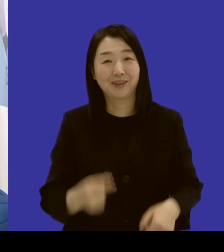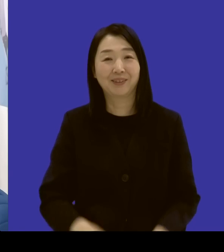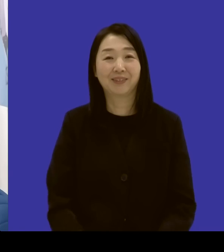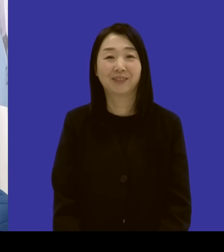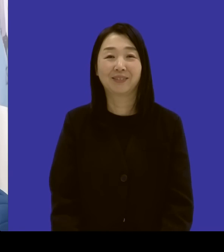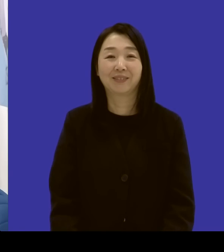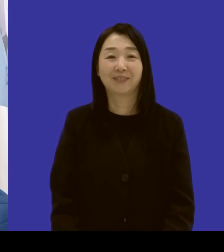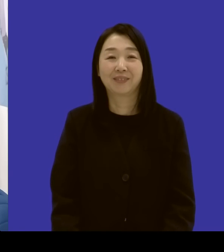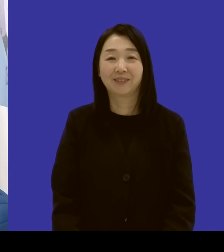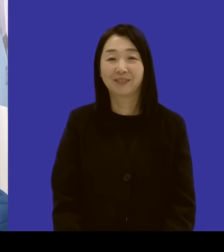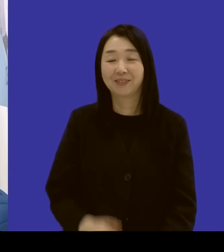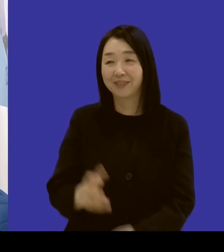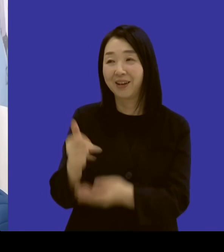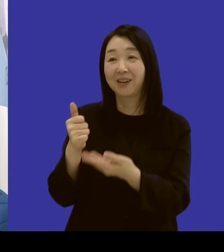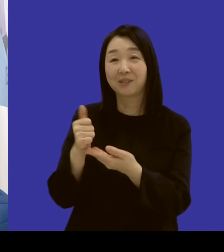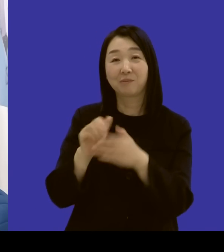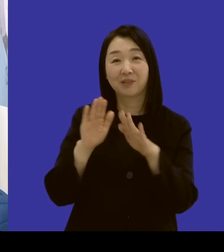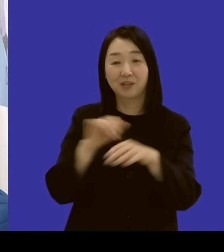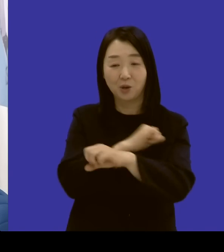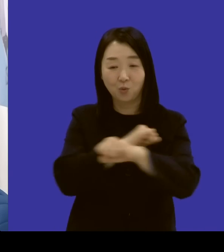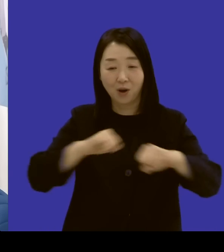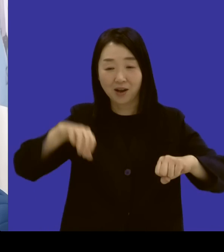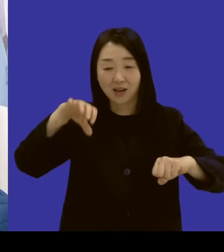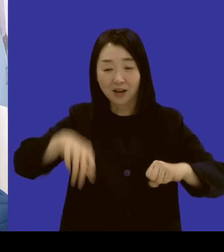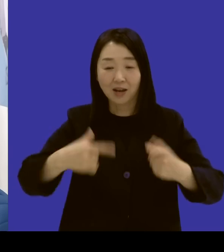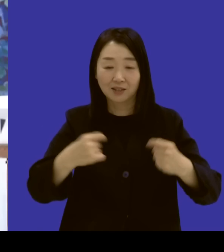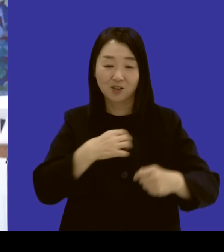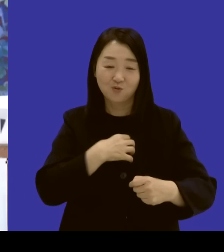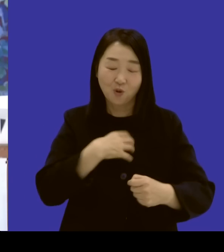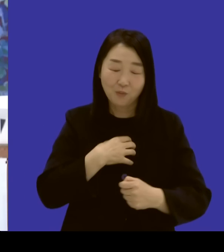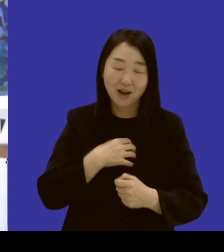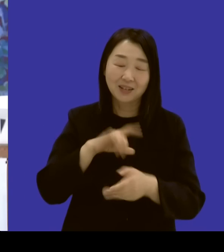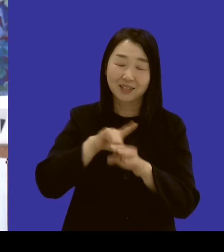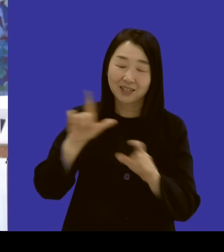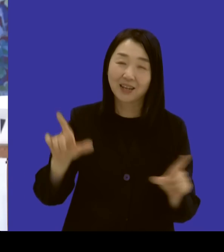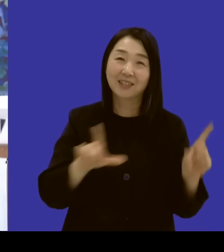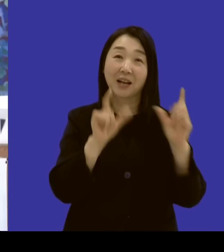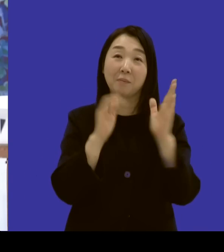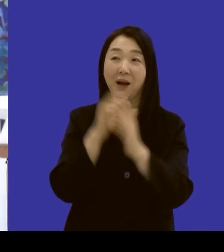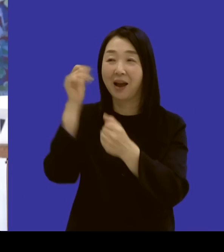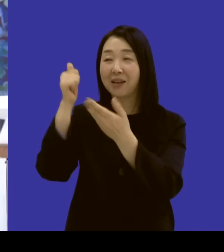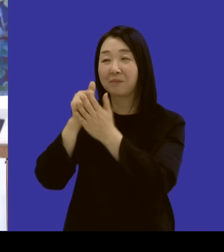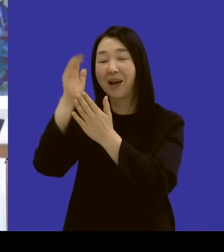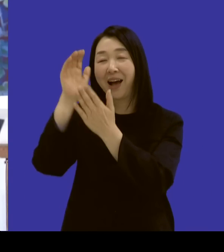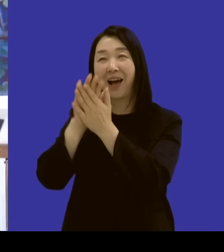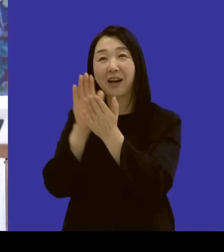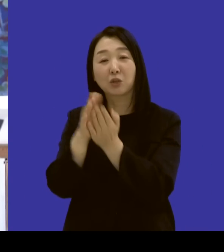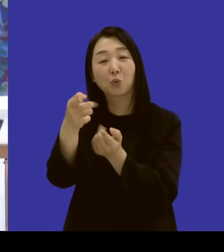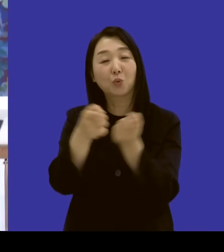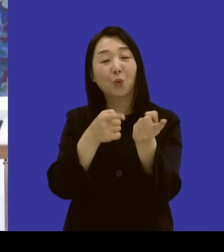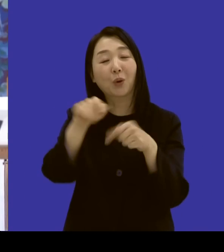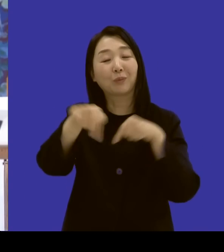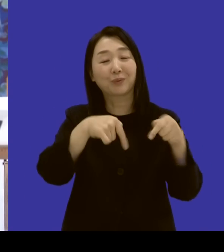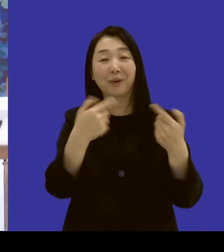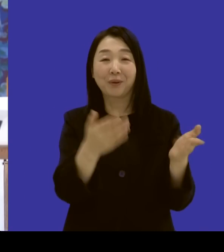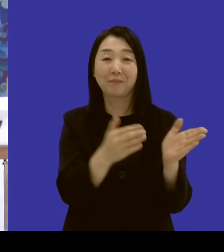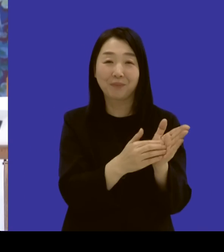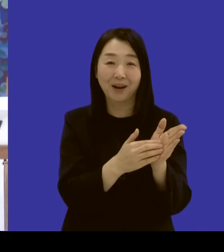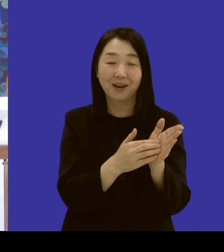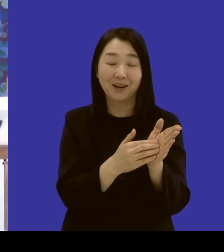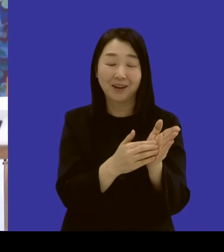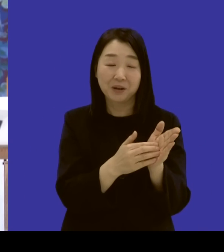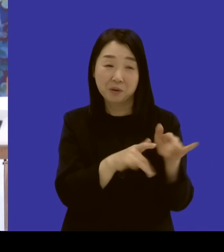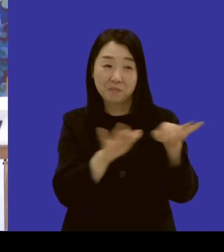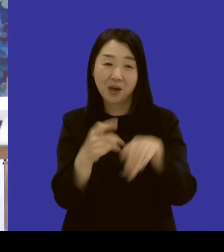네네. 근데 하나님이 이제 광야 같은 시간들을 거쳐서 하나님의 손으로 조율하시니까 그 멋지고 아름다운 피아노